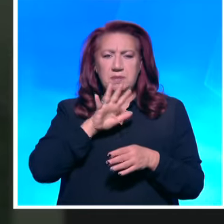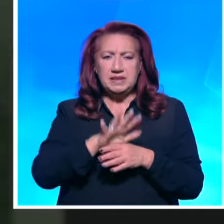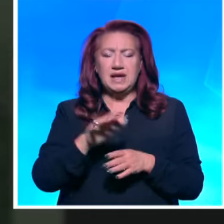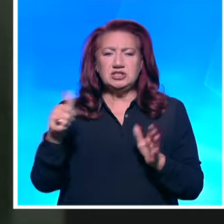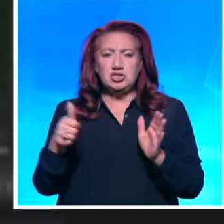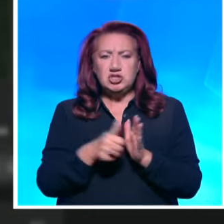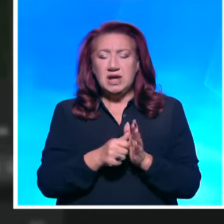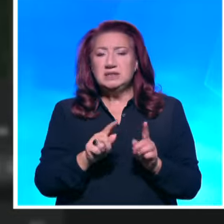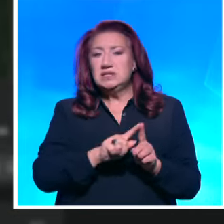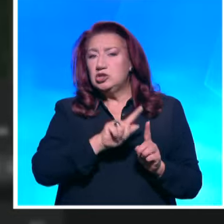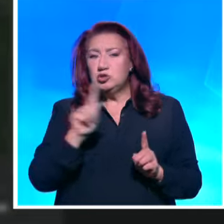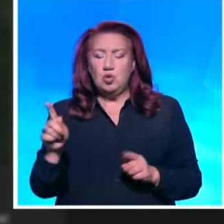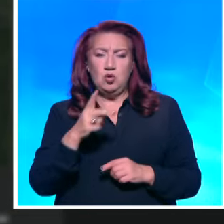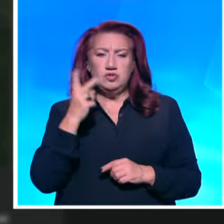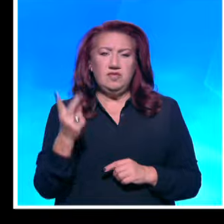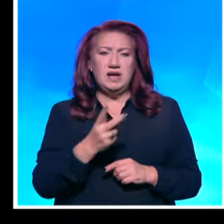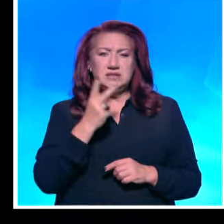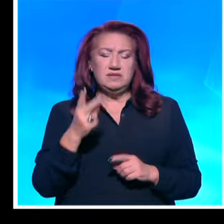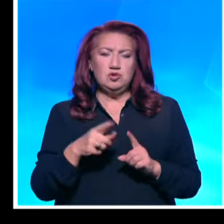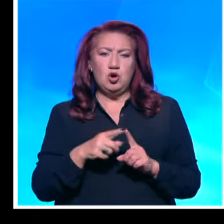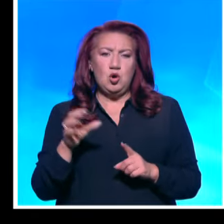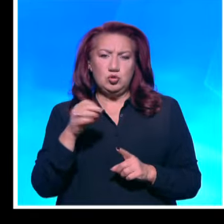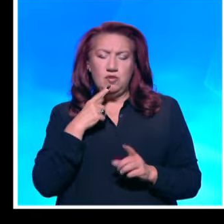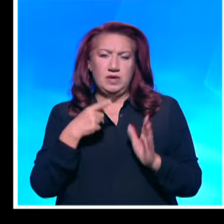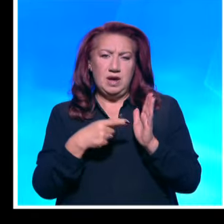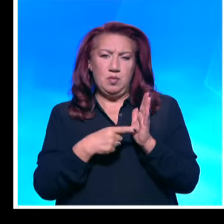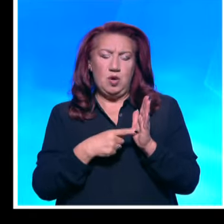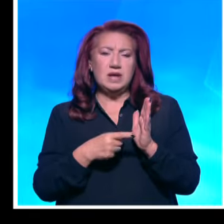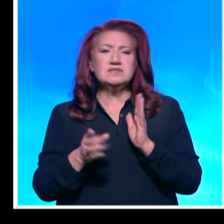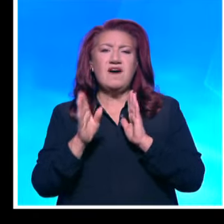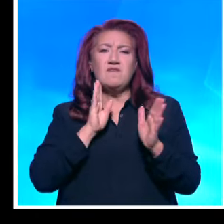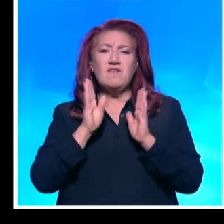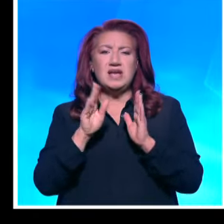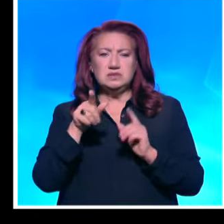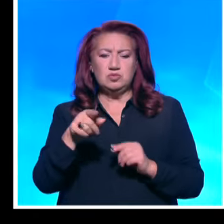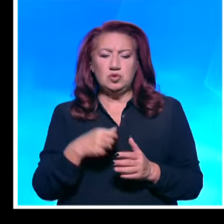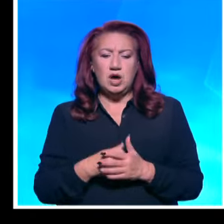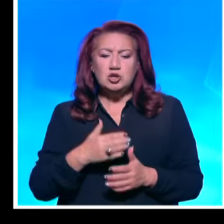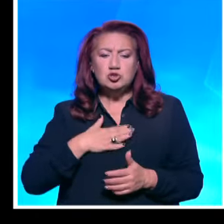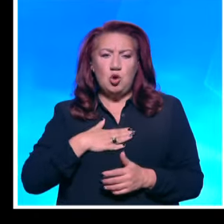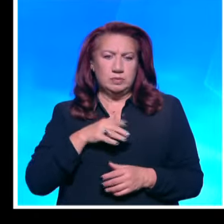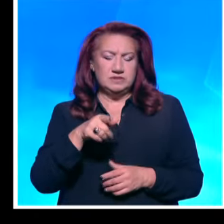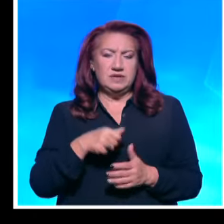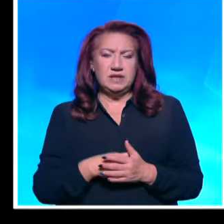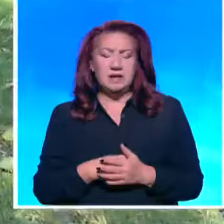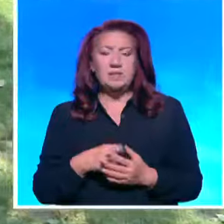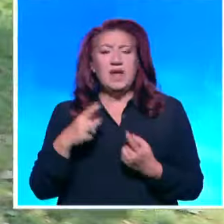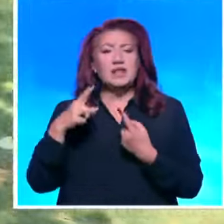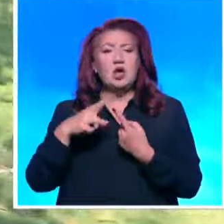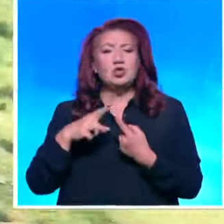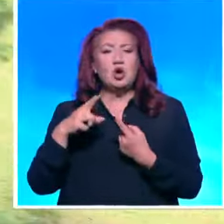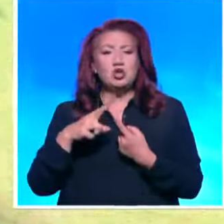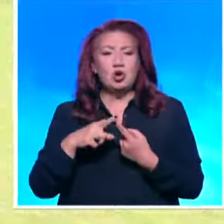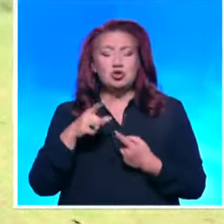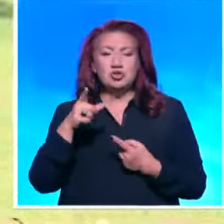до 22 октомври показва Facebook профила на собственика му Веселин Христов. Теодор Тошев е член на Българския